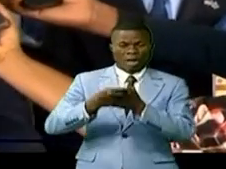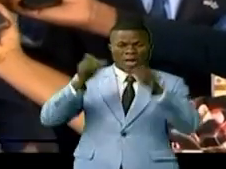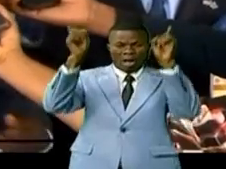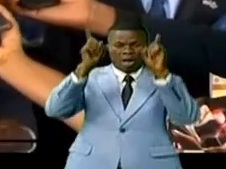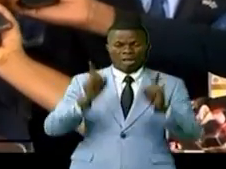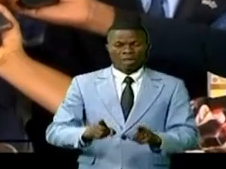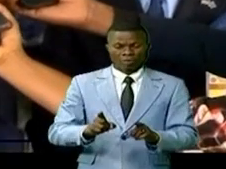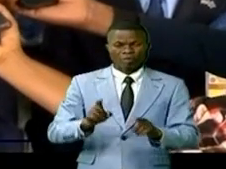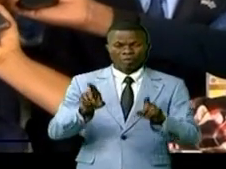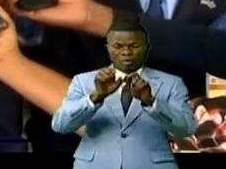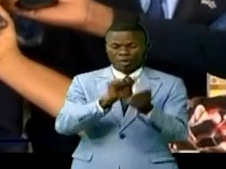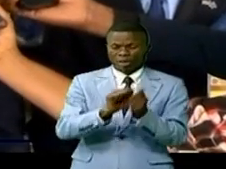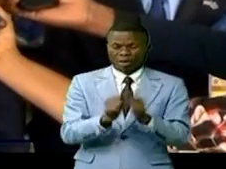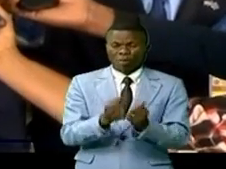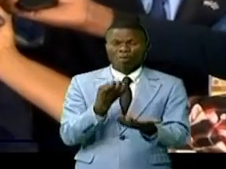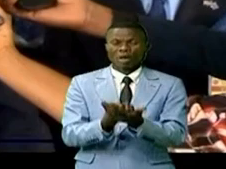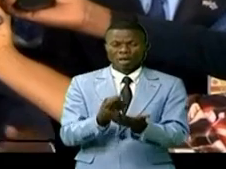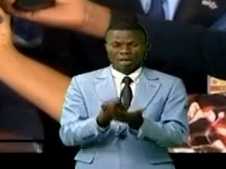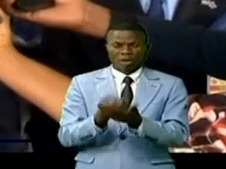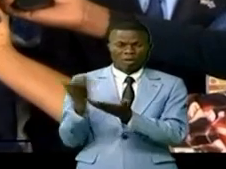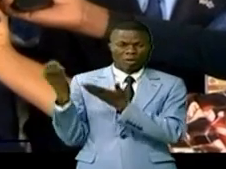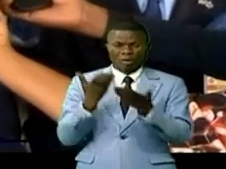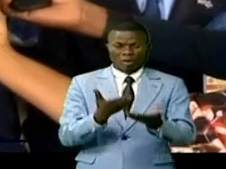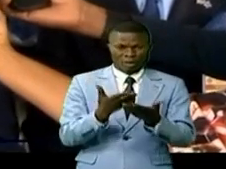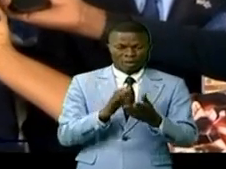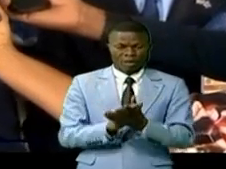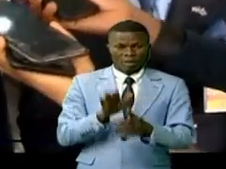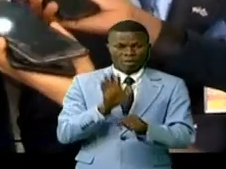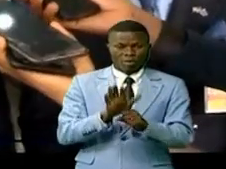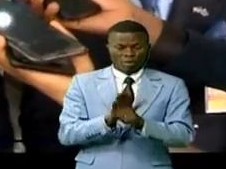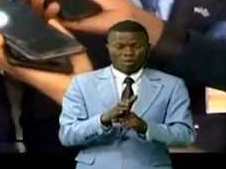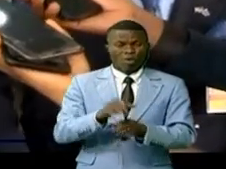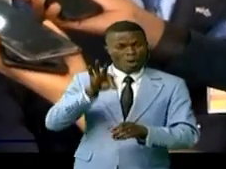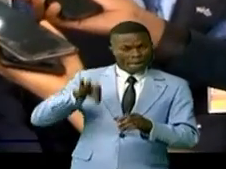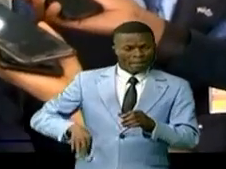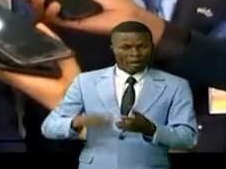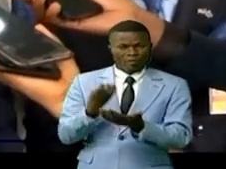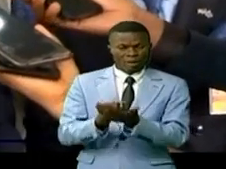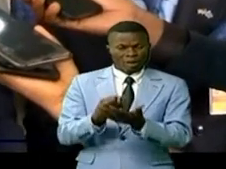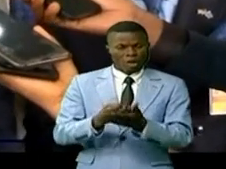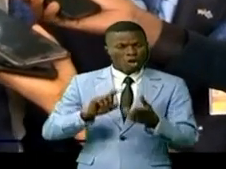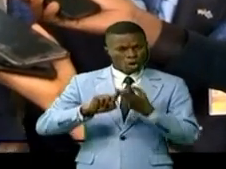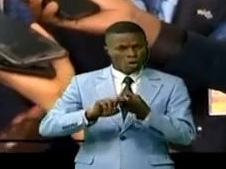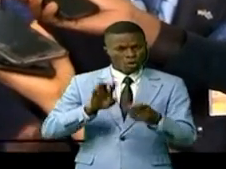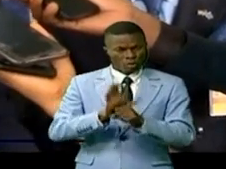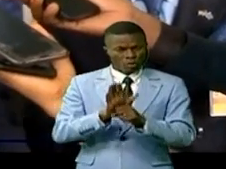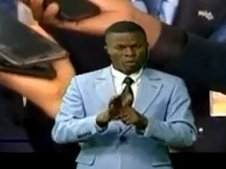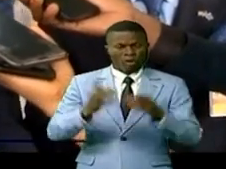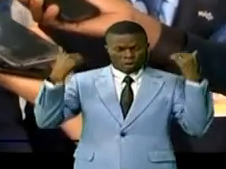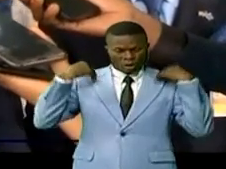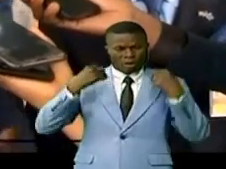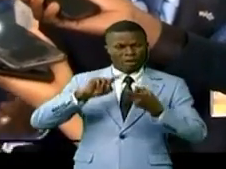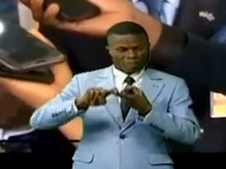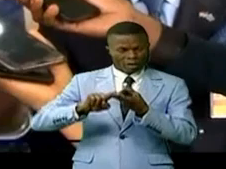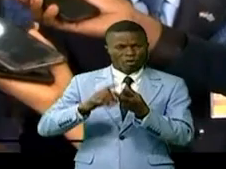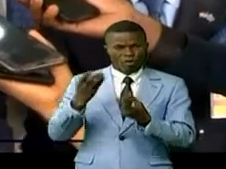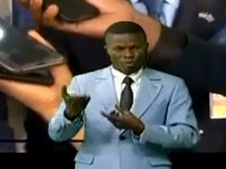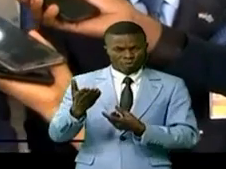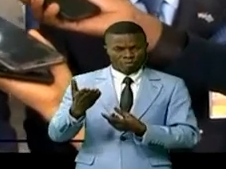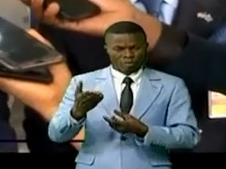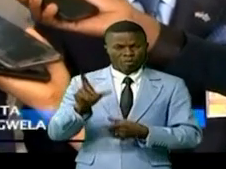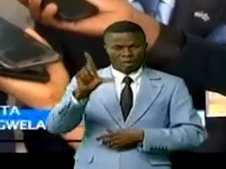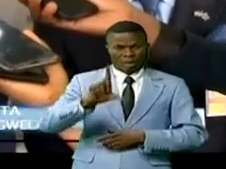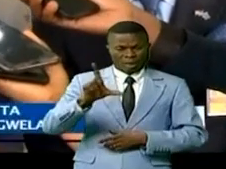c'est aussi un événement économique parce qu'il y a des retombées économiques. Nous sommes confiants parce que les autorités sont confiantes. C'est depuis ce